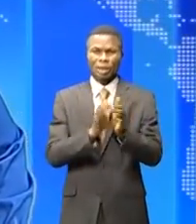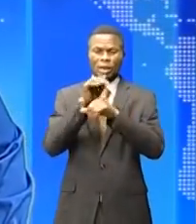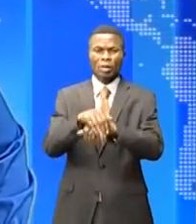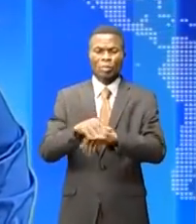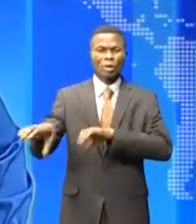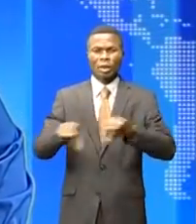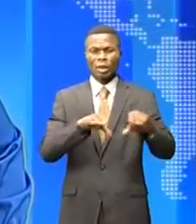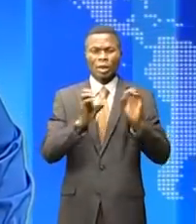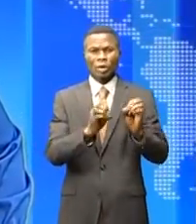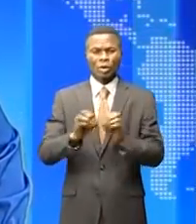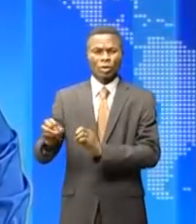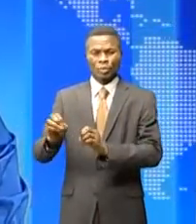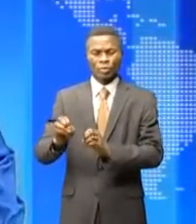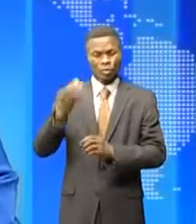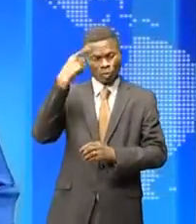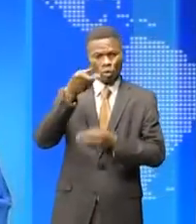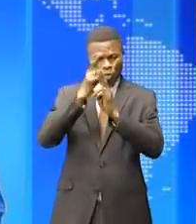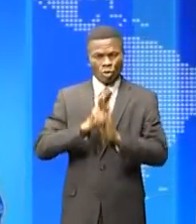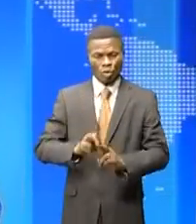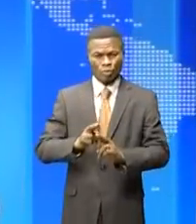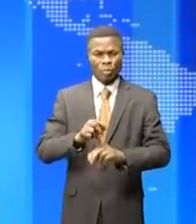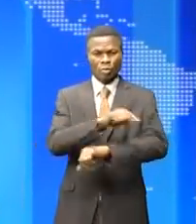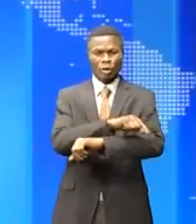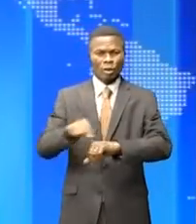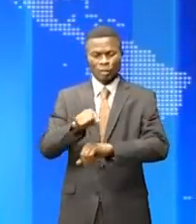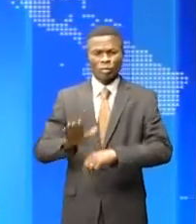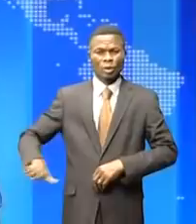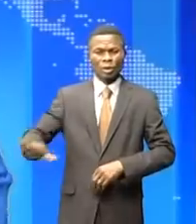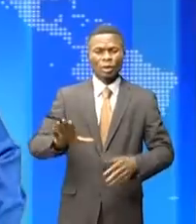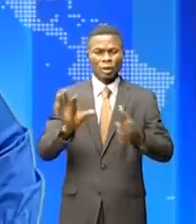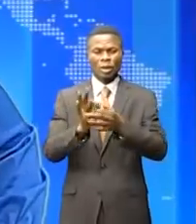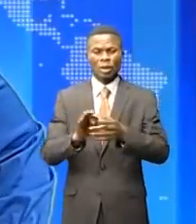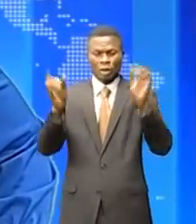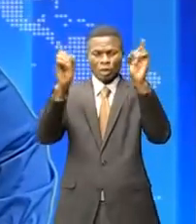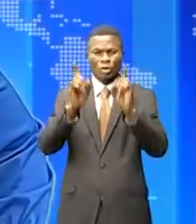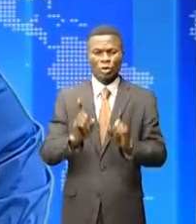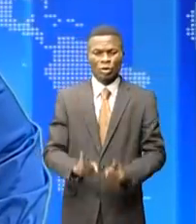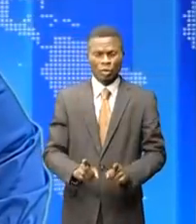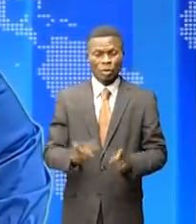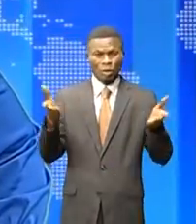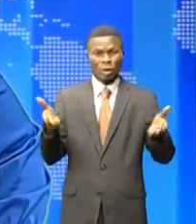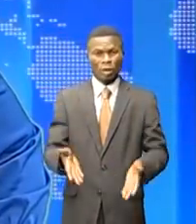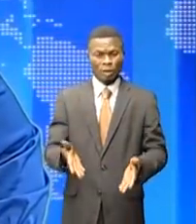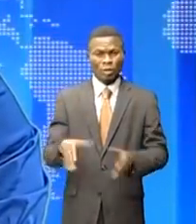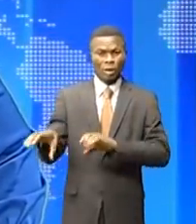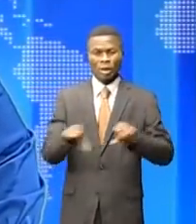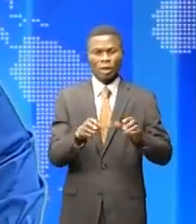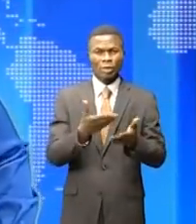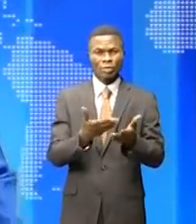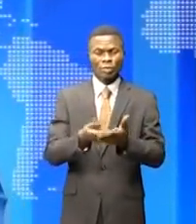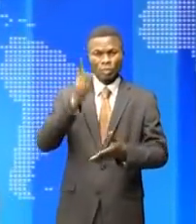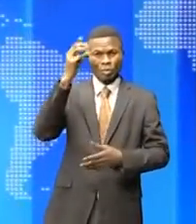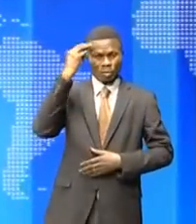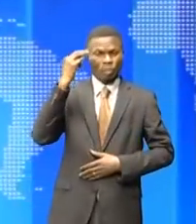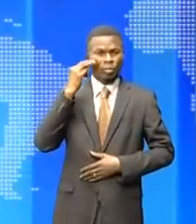organisée à leur honneur à la cité de l'union africaine étaient présents à cette cérémonie le premier ministre